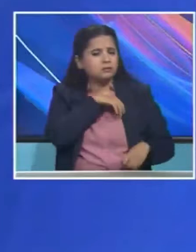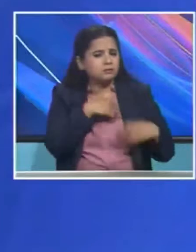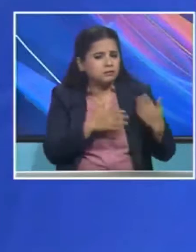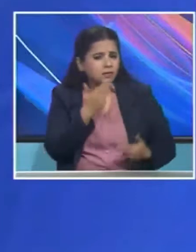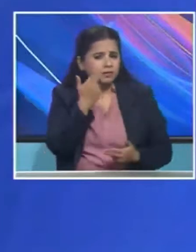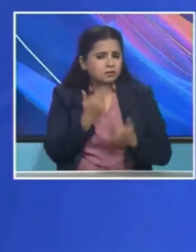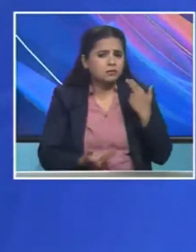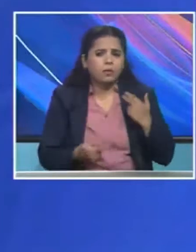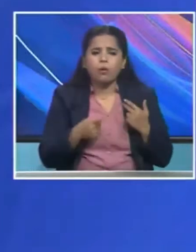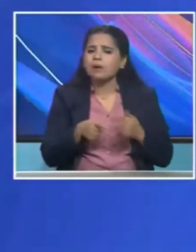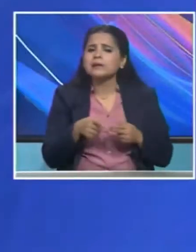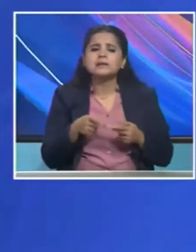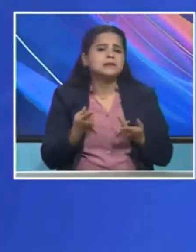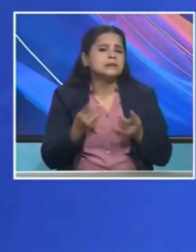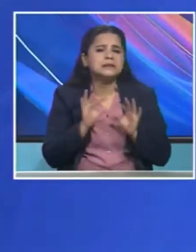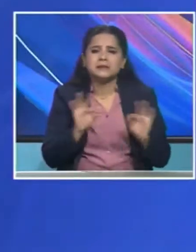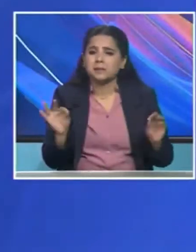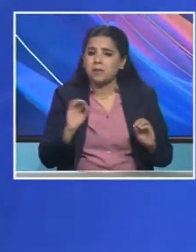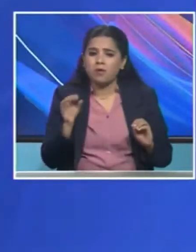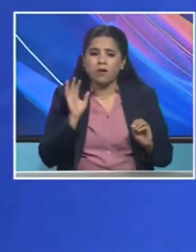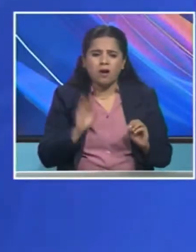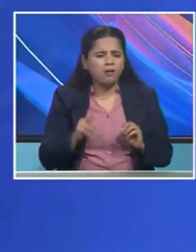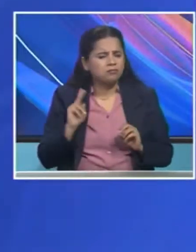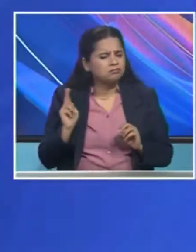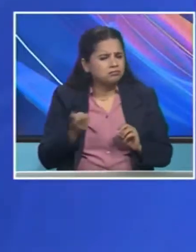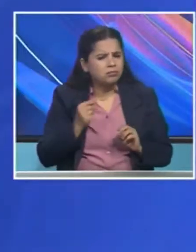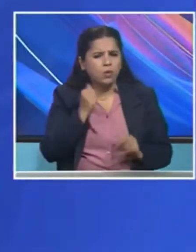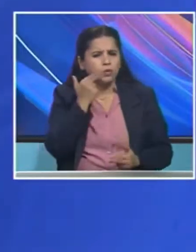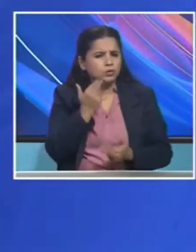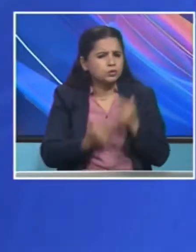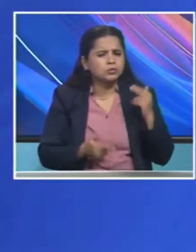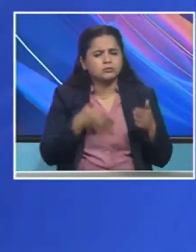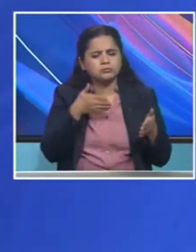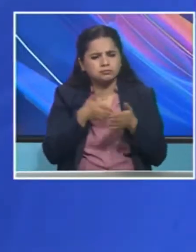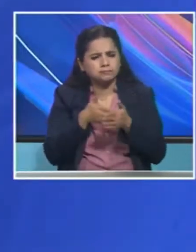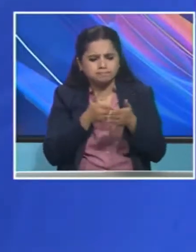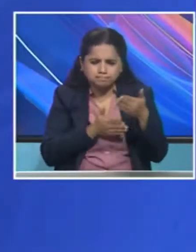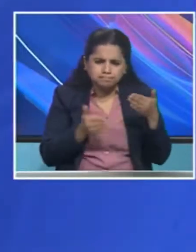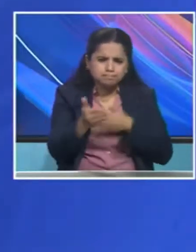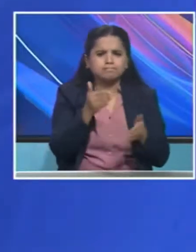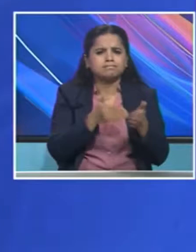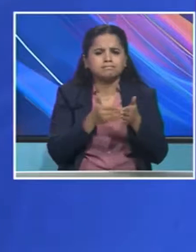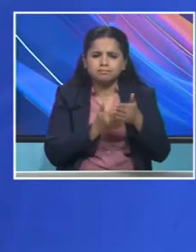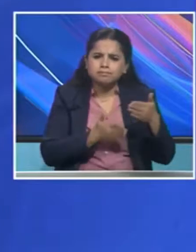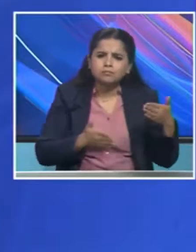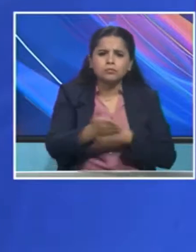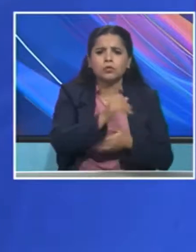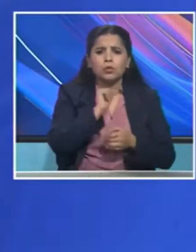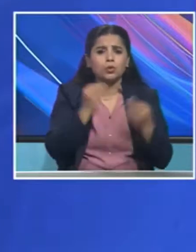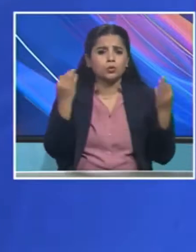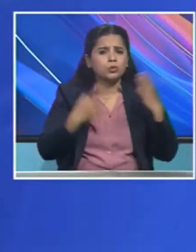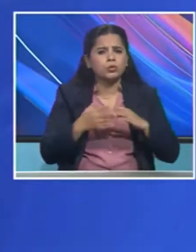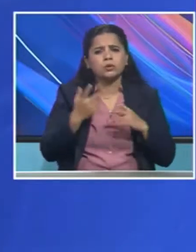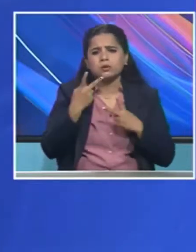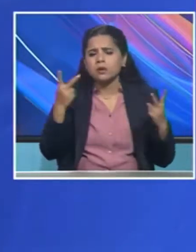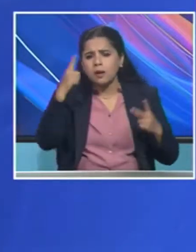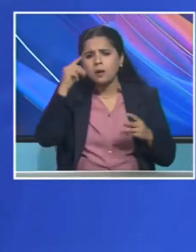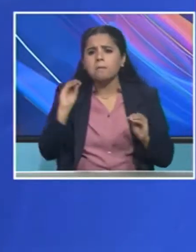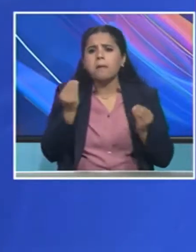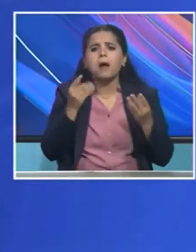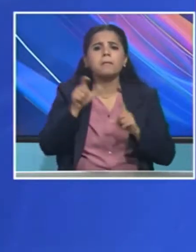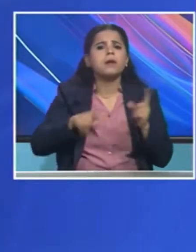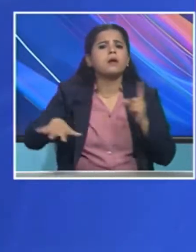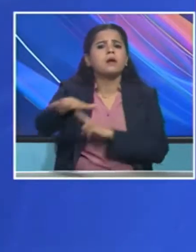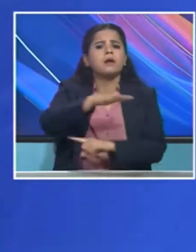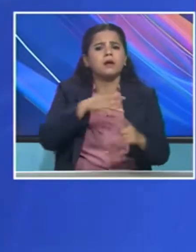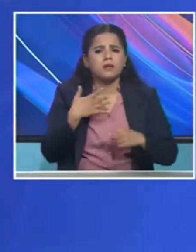साधारण है। मुश्किल से जूझने, अपना रास्ता बनाने, जन कल्याण के नित नए अवसर तलाशने और हार न मानने